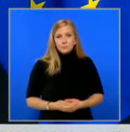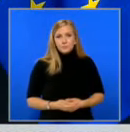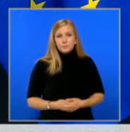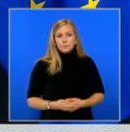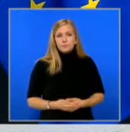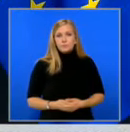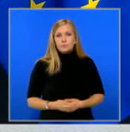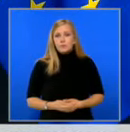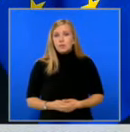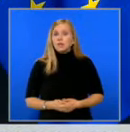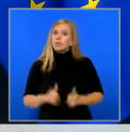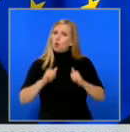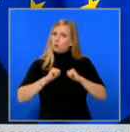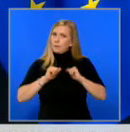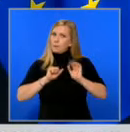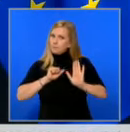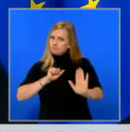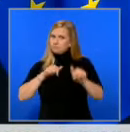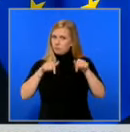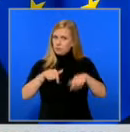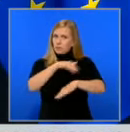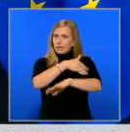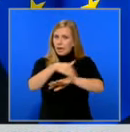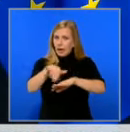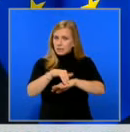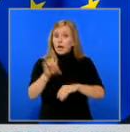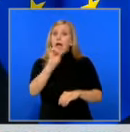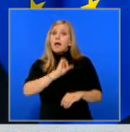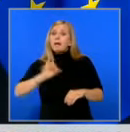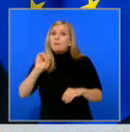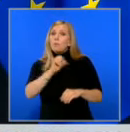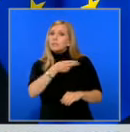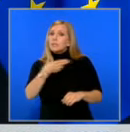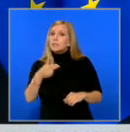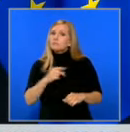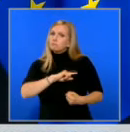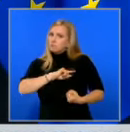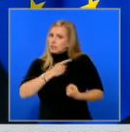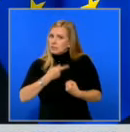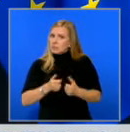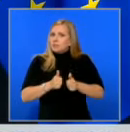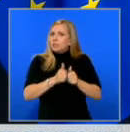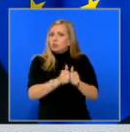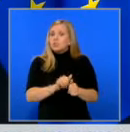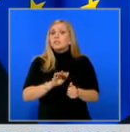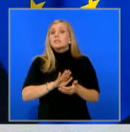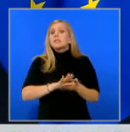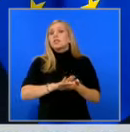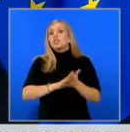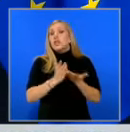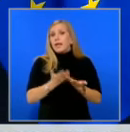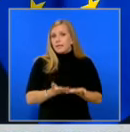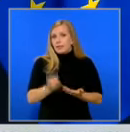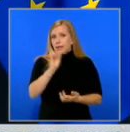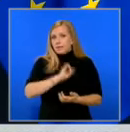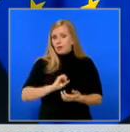съюза укрепихме защитата на границите европейските агенции засилиха сътрудничеството си с държавите членки